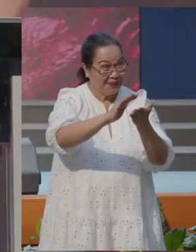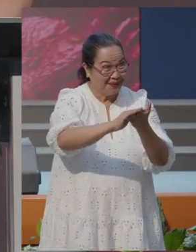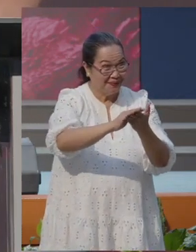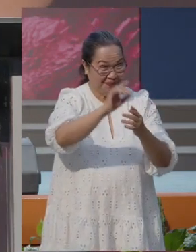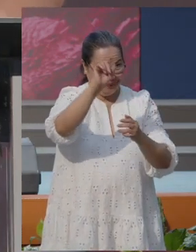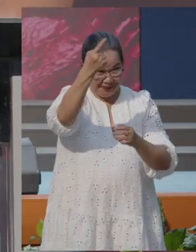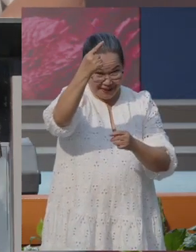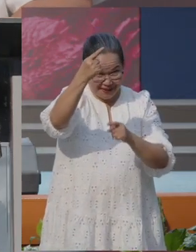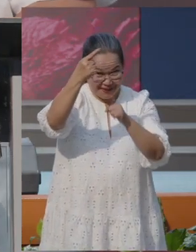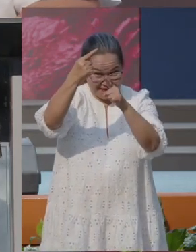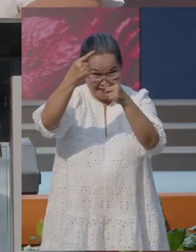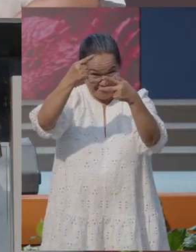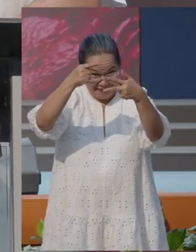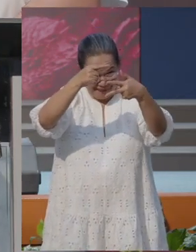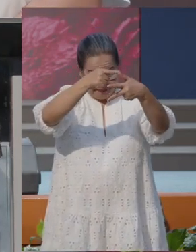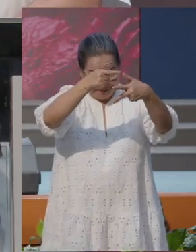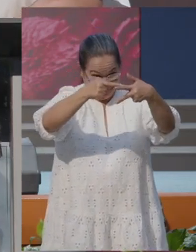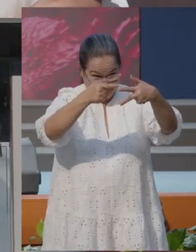Una,